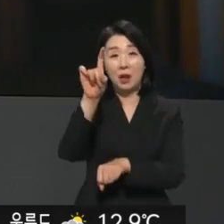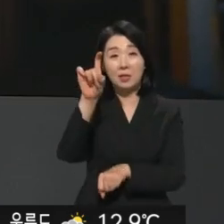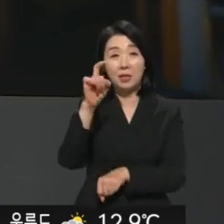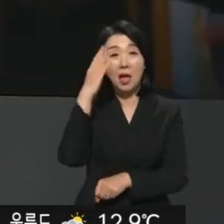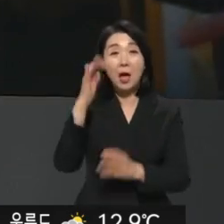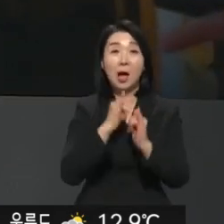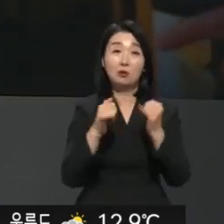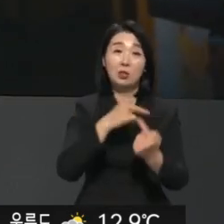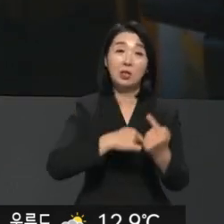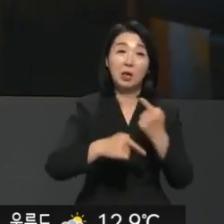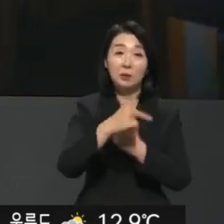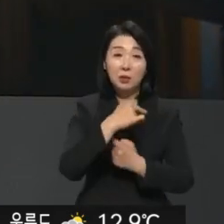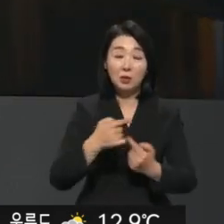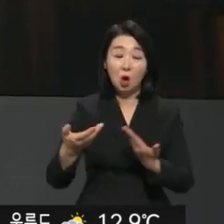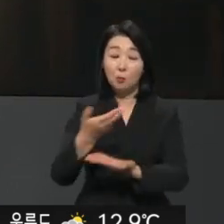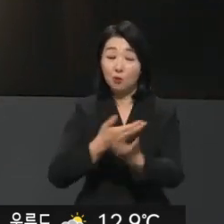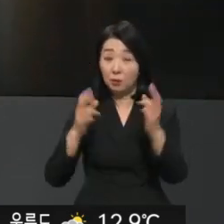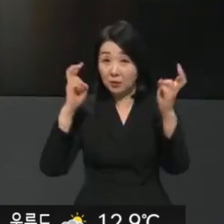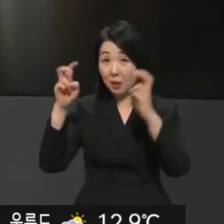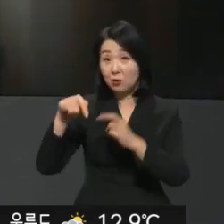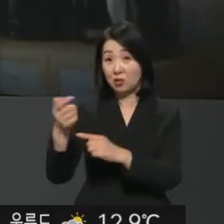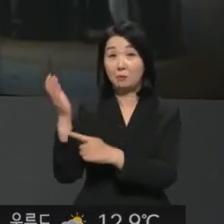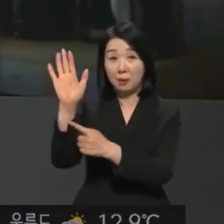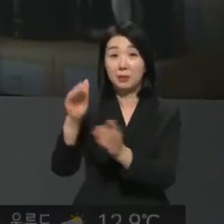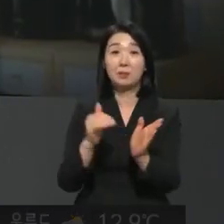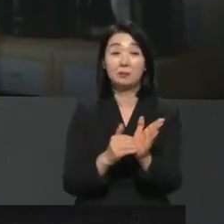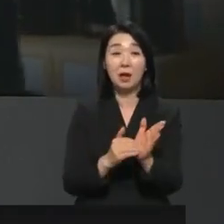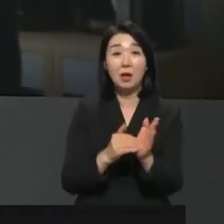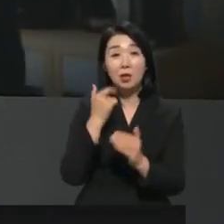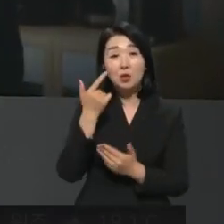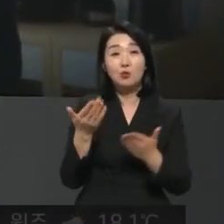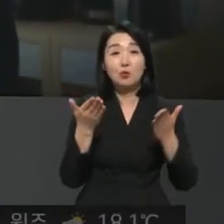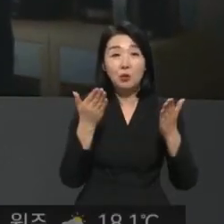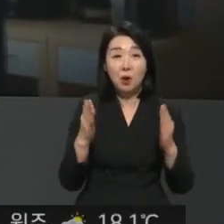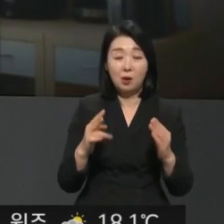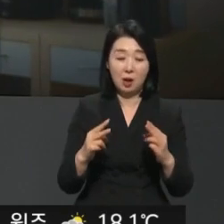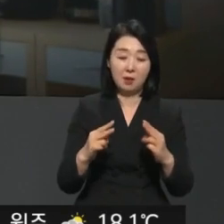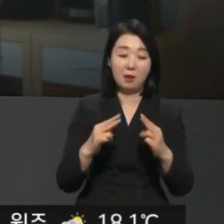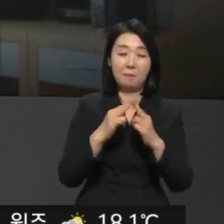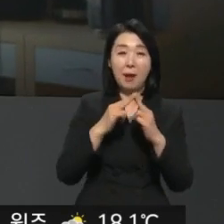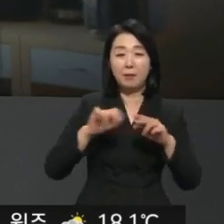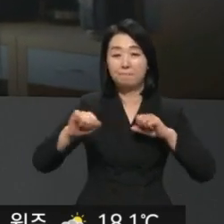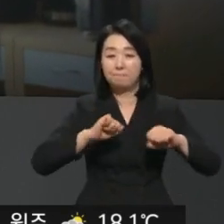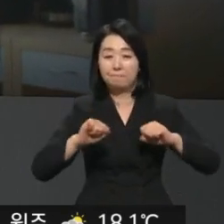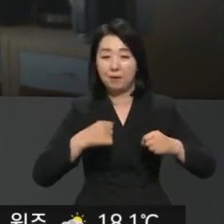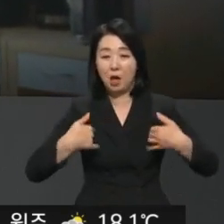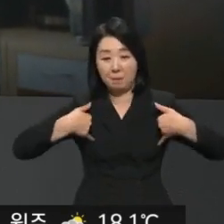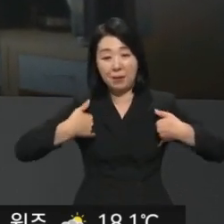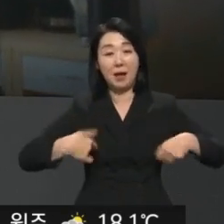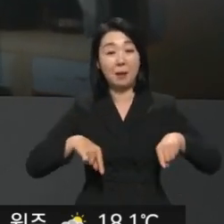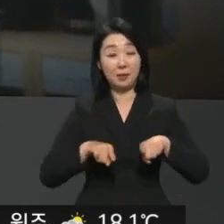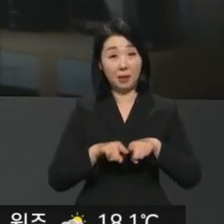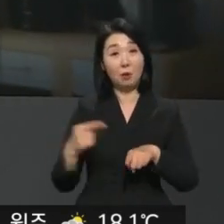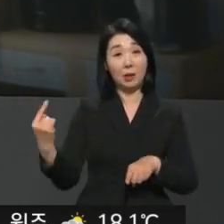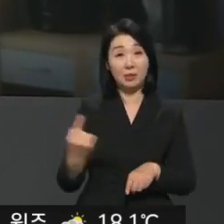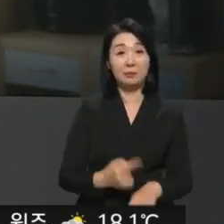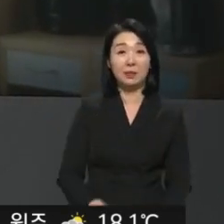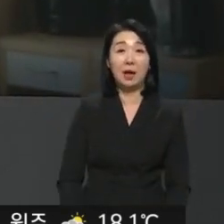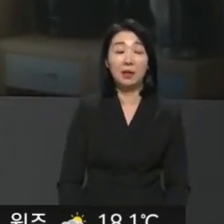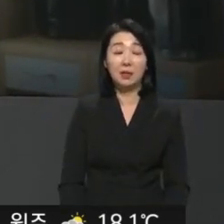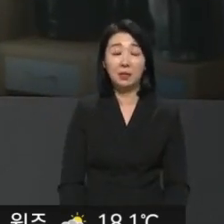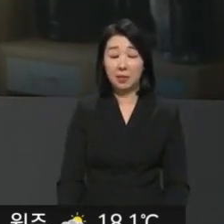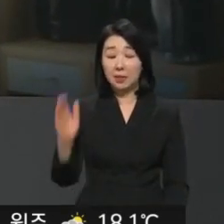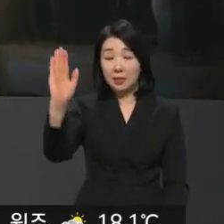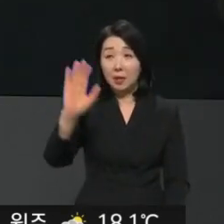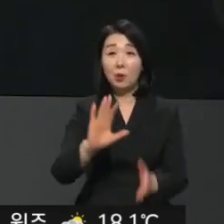사무실에서 열렸는데요. 6개월간 파리 시내를 함께 누빈 배낭을 메고 사무실에 등장한 송 전 대표는 26분 동안의